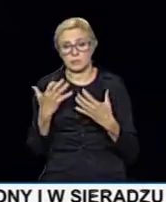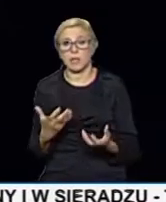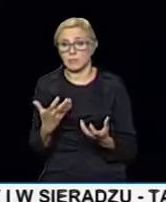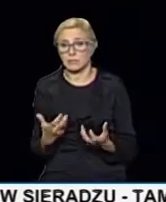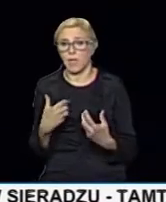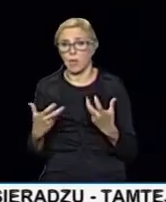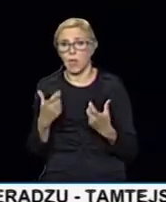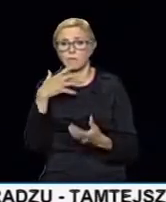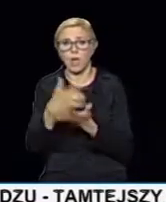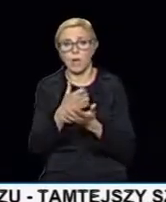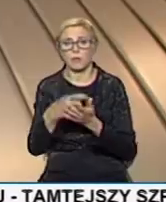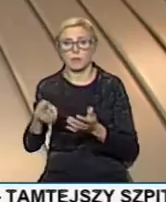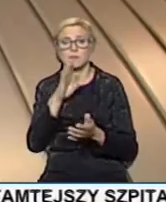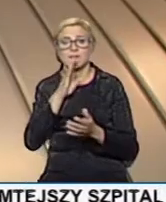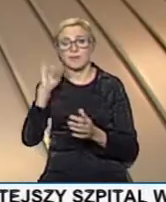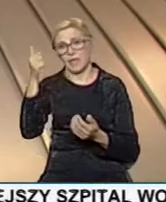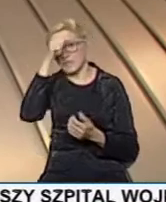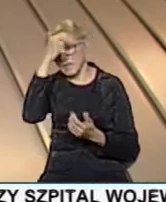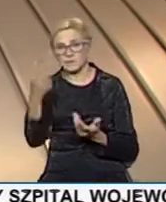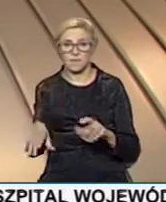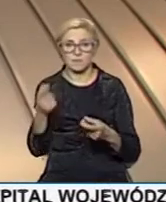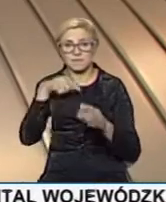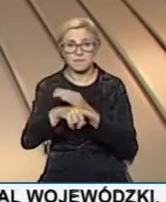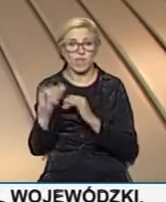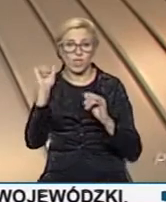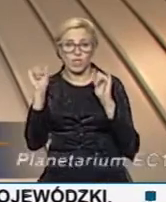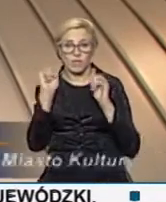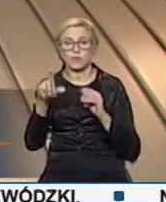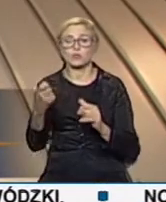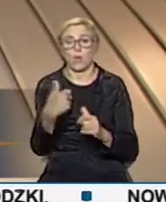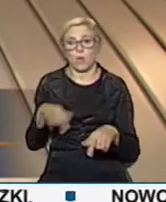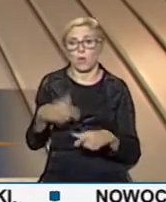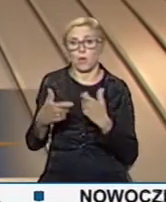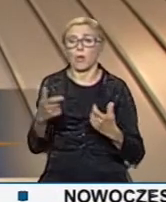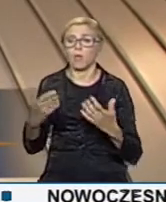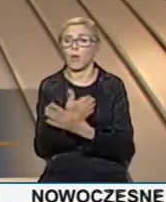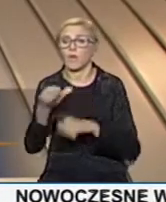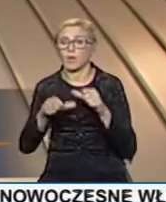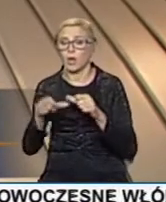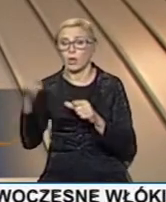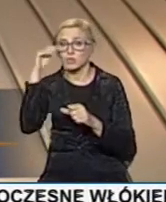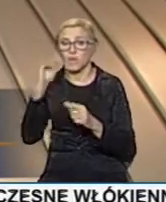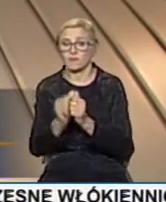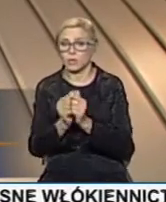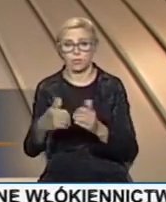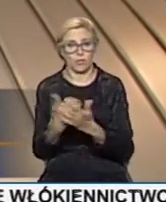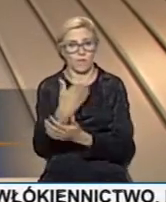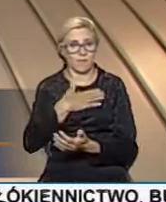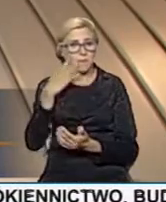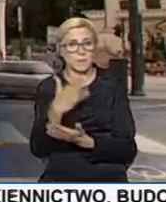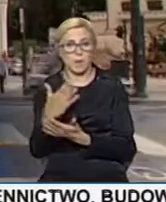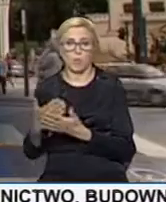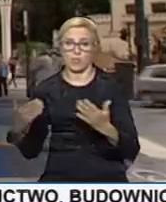wszystkim wykorzystać to jako taki kanał informacji o tym, co my tutaj robimy. Tym bardziej, że od nowego roku szkolnego mamy nowe propozycje,